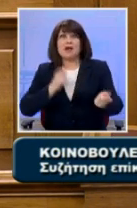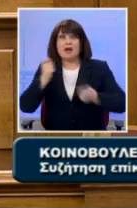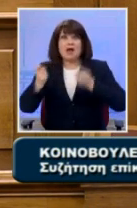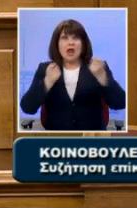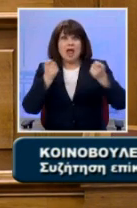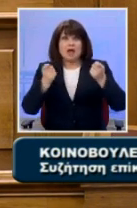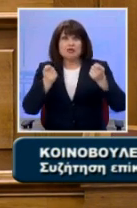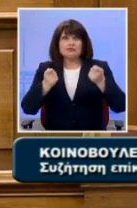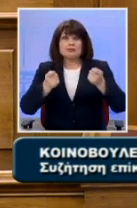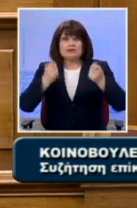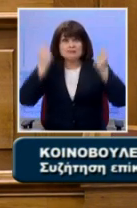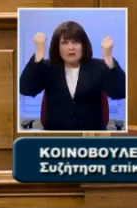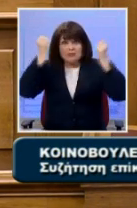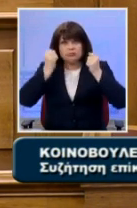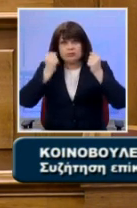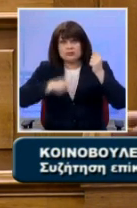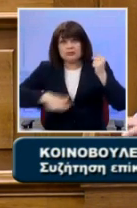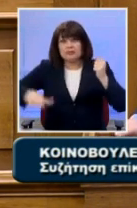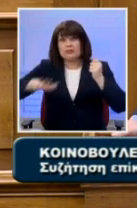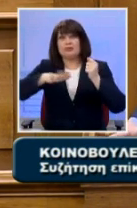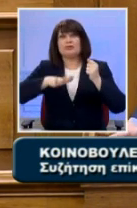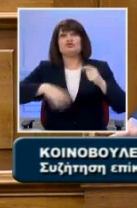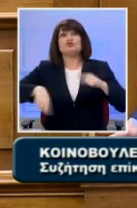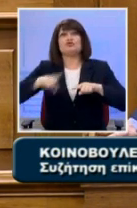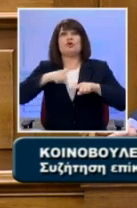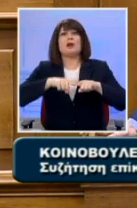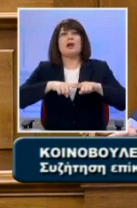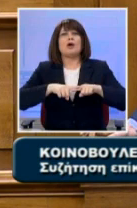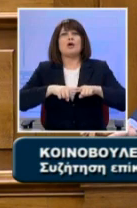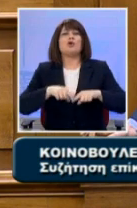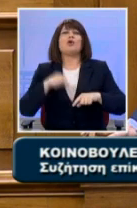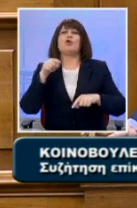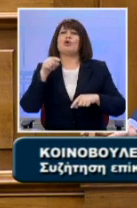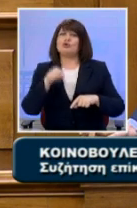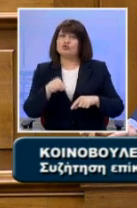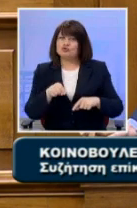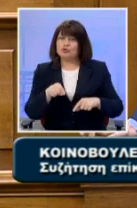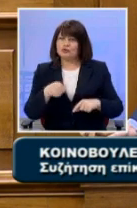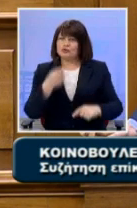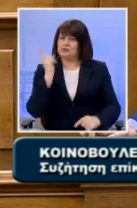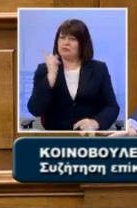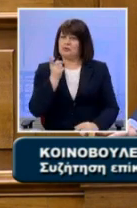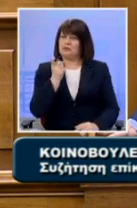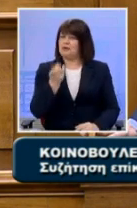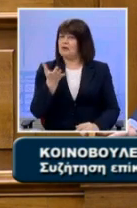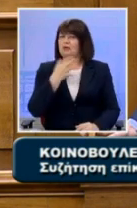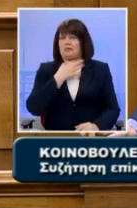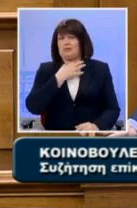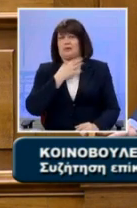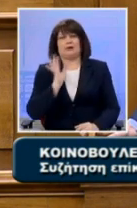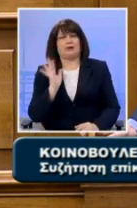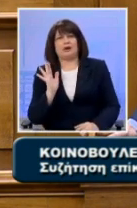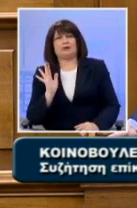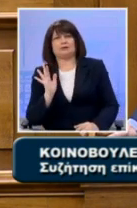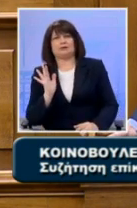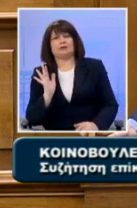λαό, τότε δεν έχει κανένα λόγο να αυτολογοκρίνεται.